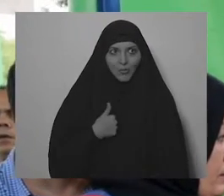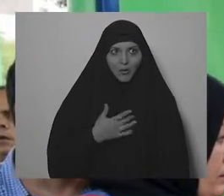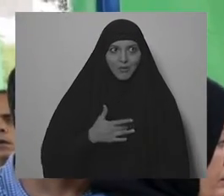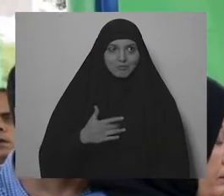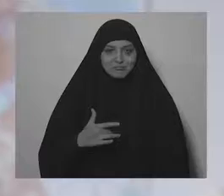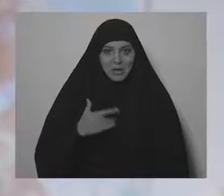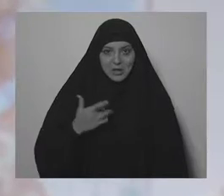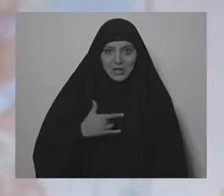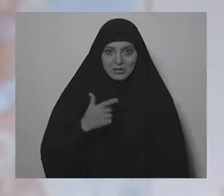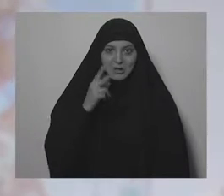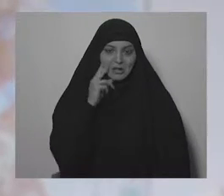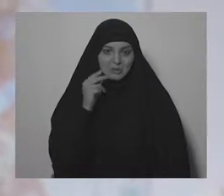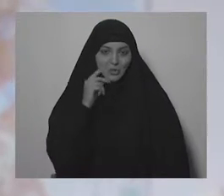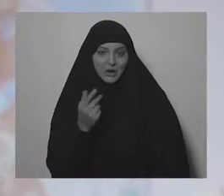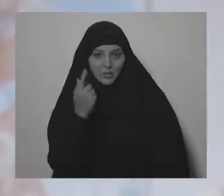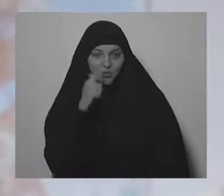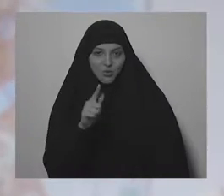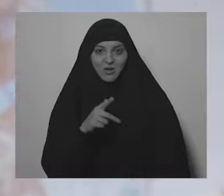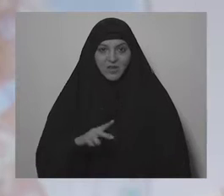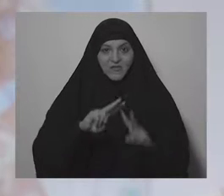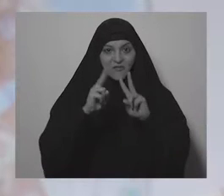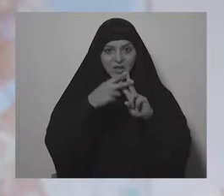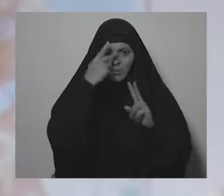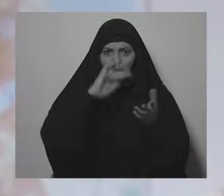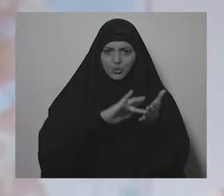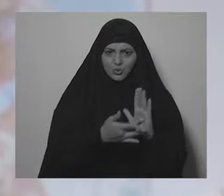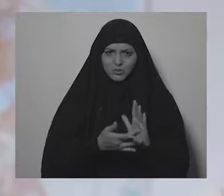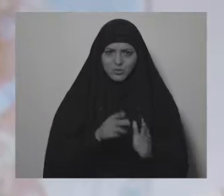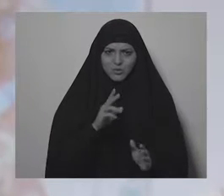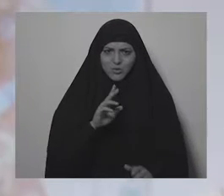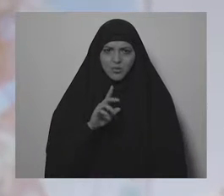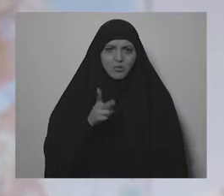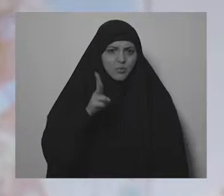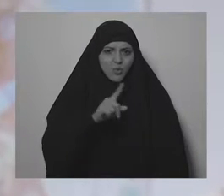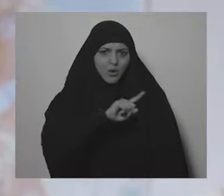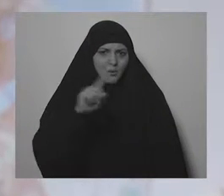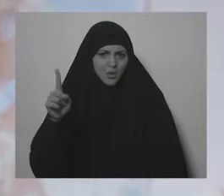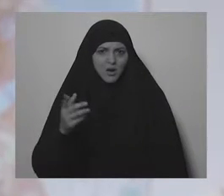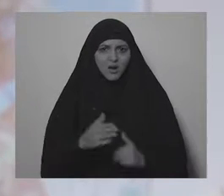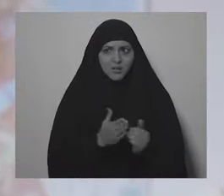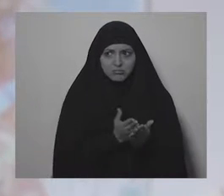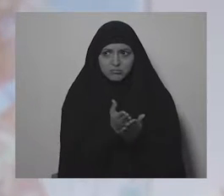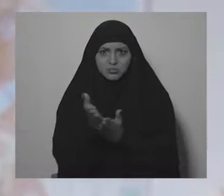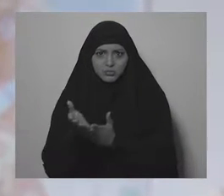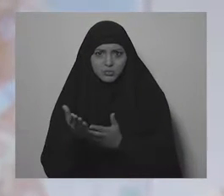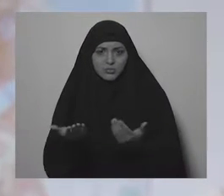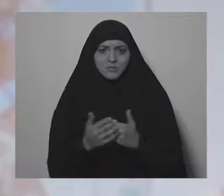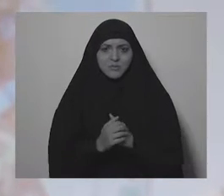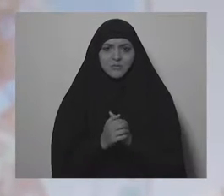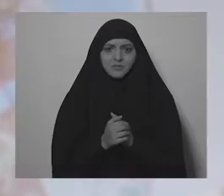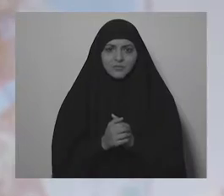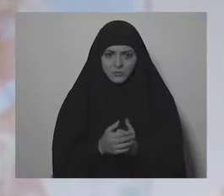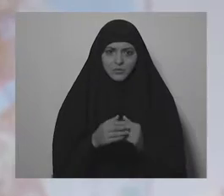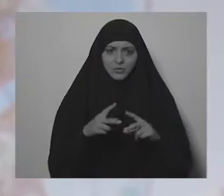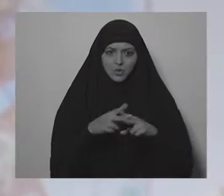فيل بورتوس. علاش قلت ما تكونش الحكاية موجهة للترونسي، معناها